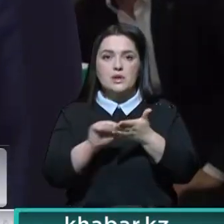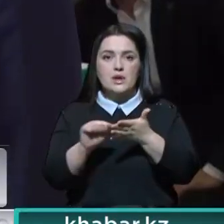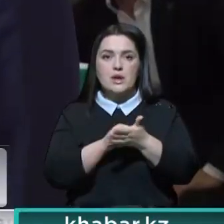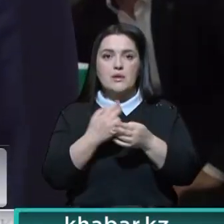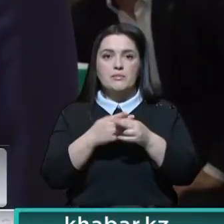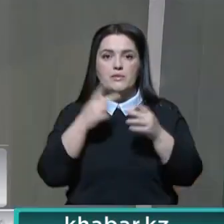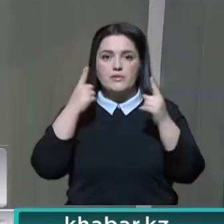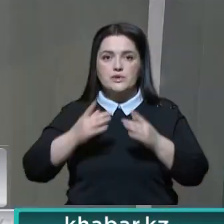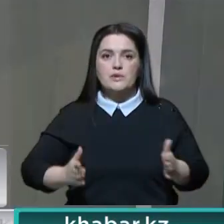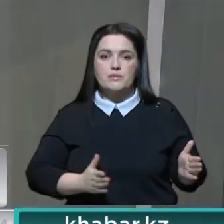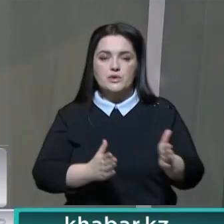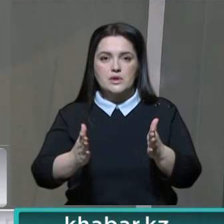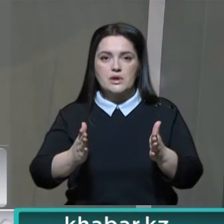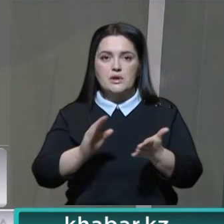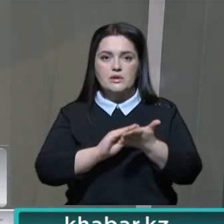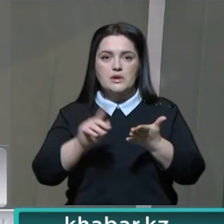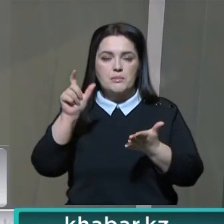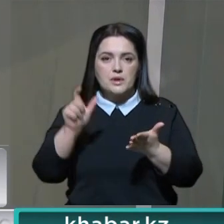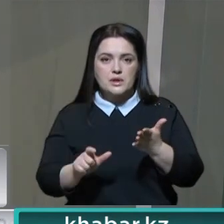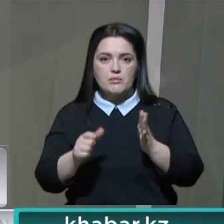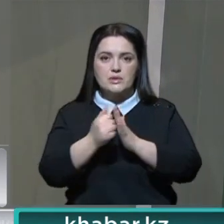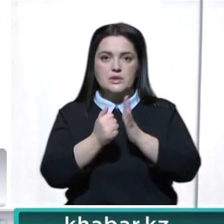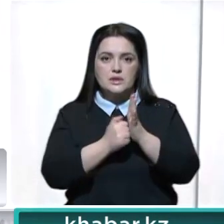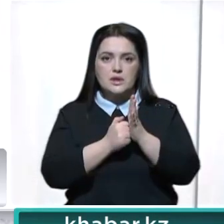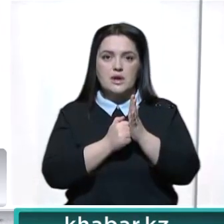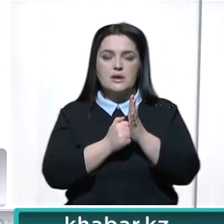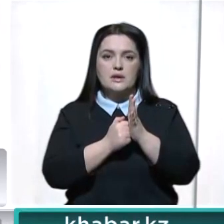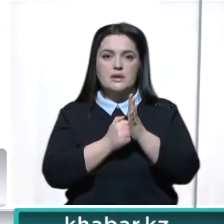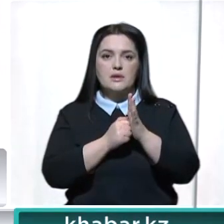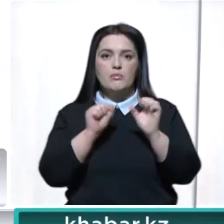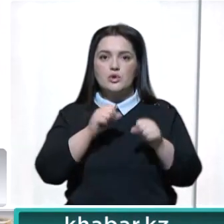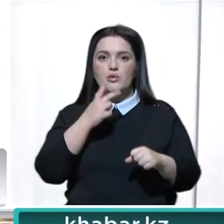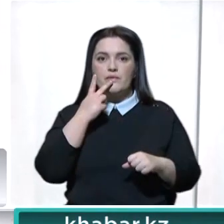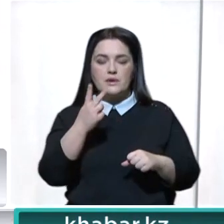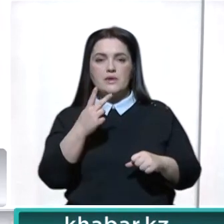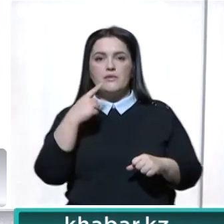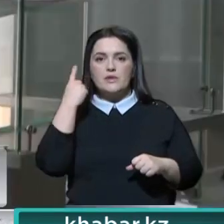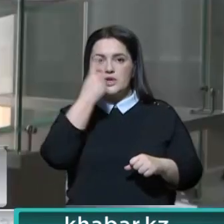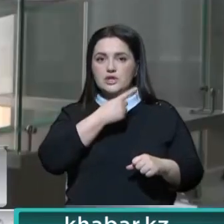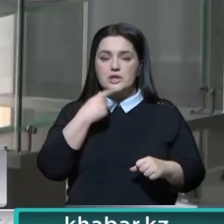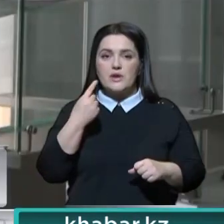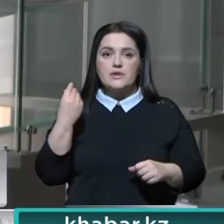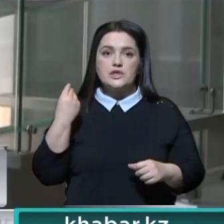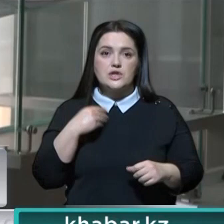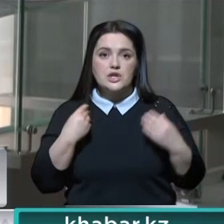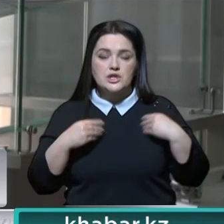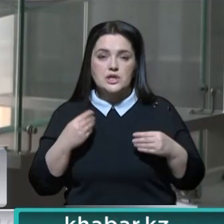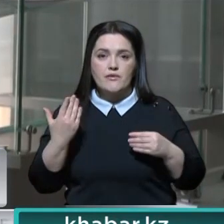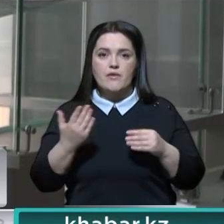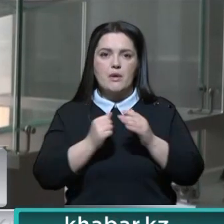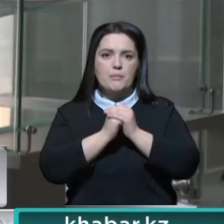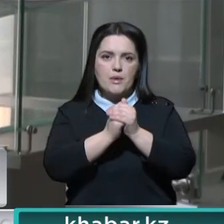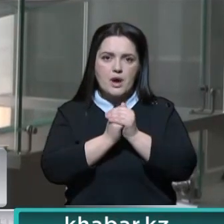документы, отражающие творческий путь выдающегося поэта и публициста. В экспозиции можно увидеть и его личные вещи, в частности,